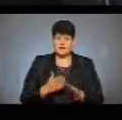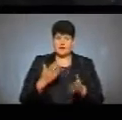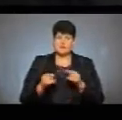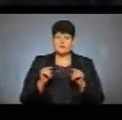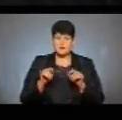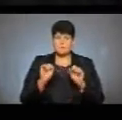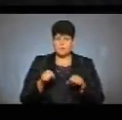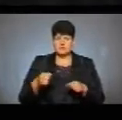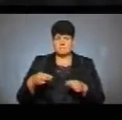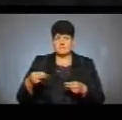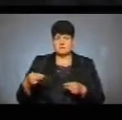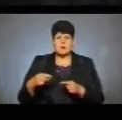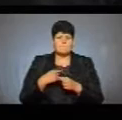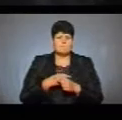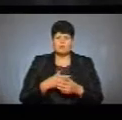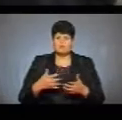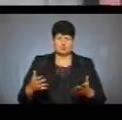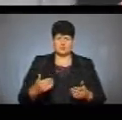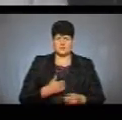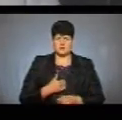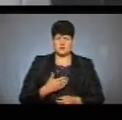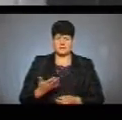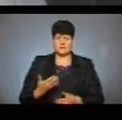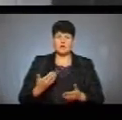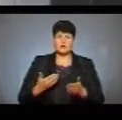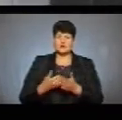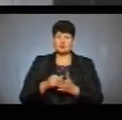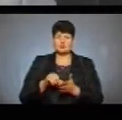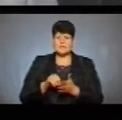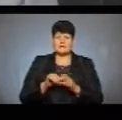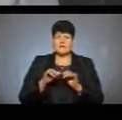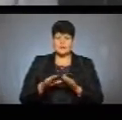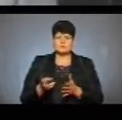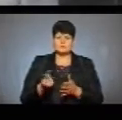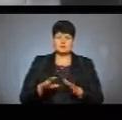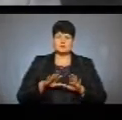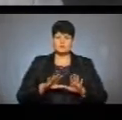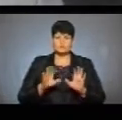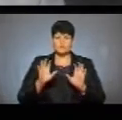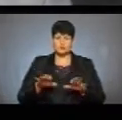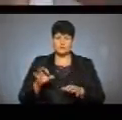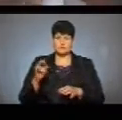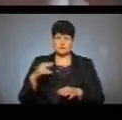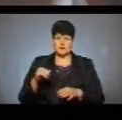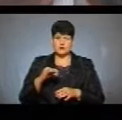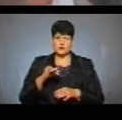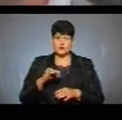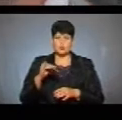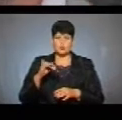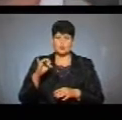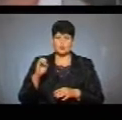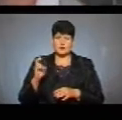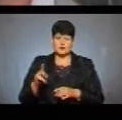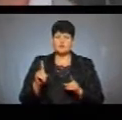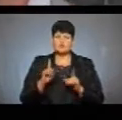може підписатися будь-хто бажаючий. До учасників акції вийшов заступник голови облдержадміністрації Юрій Юрик. На запитання,